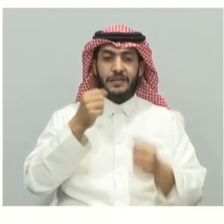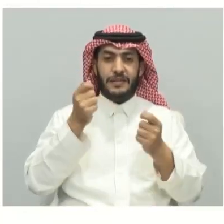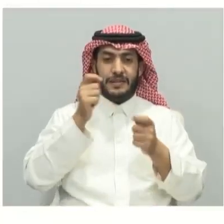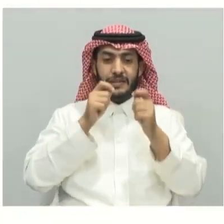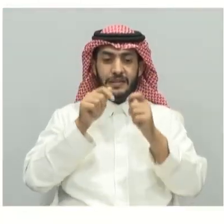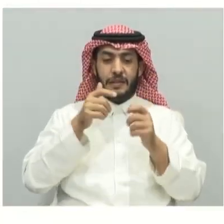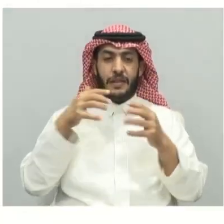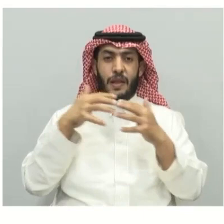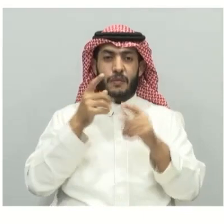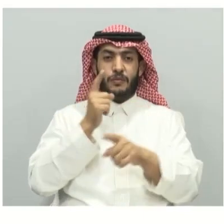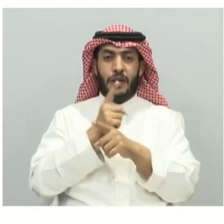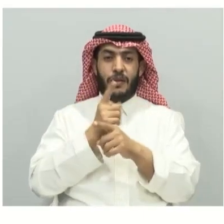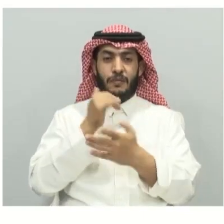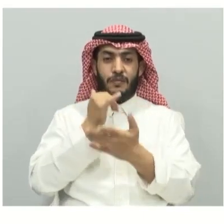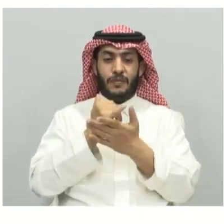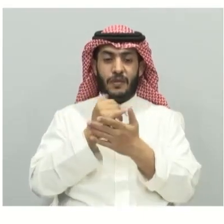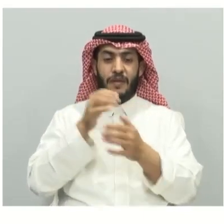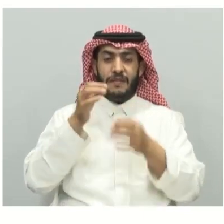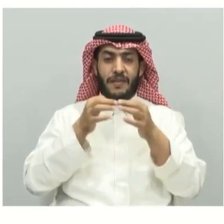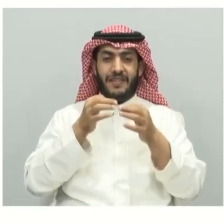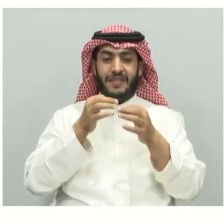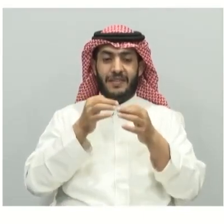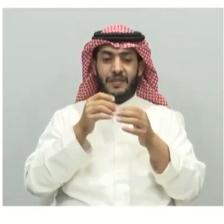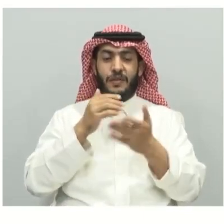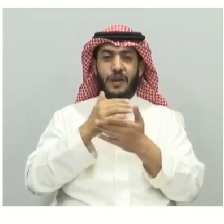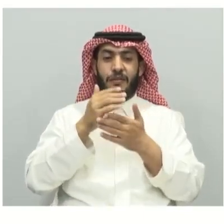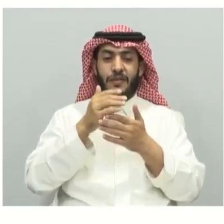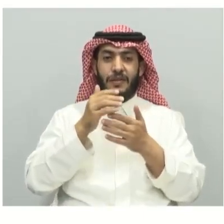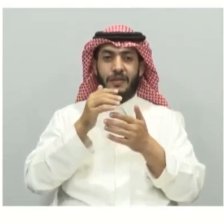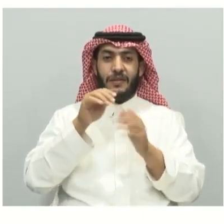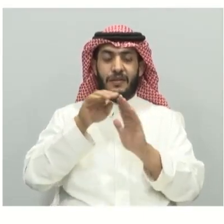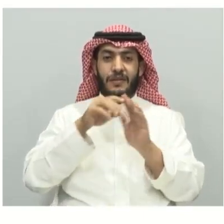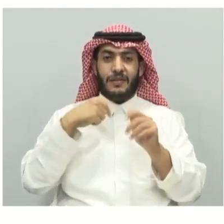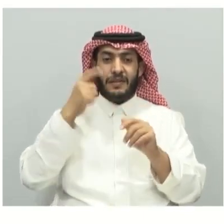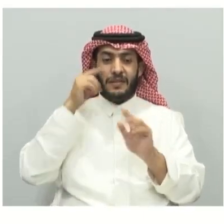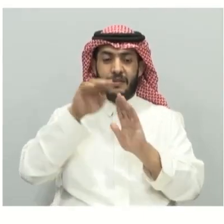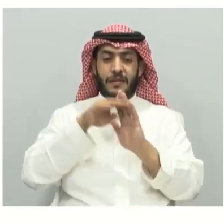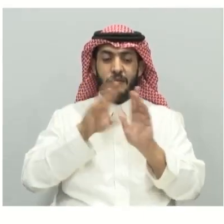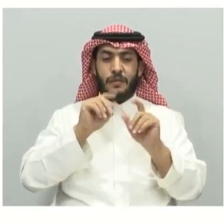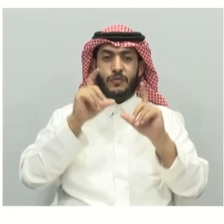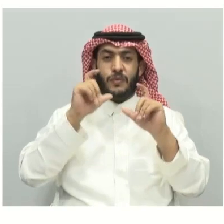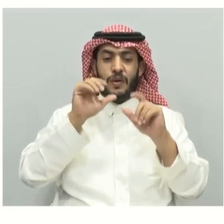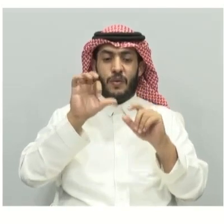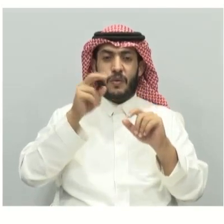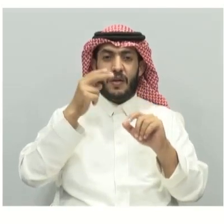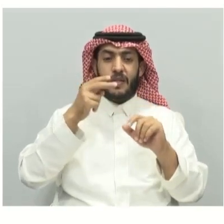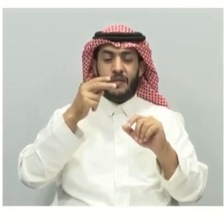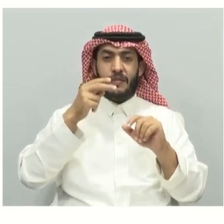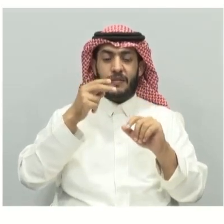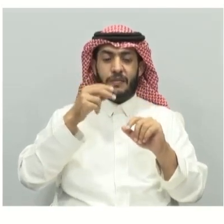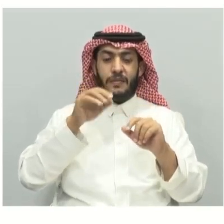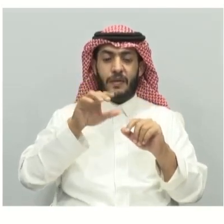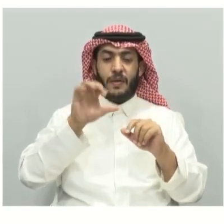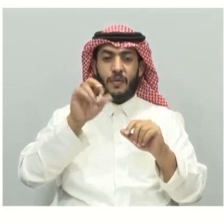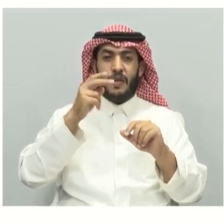بالتعاون مع استاذ المقرر والفريق اكمل الخارطه المفاهيميه لبعض صور الوضع هنا صور